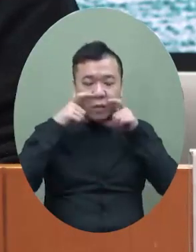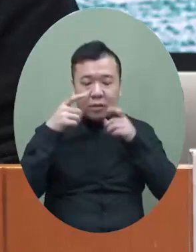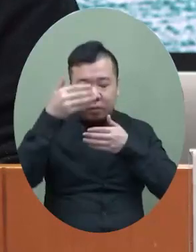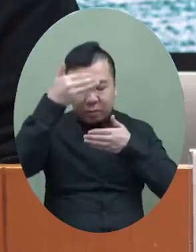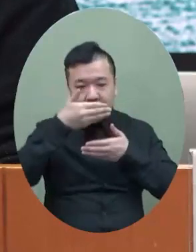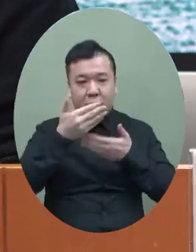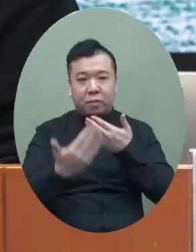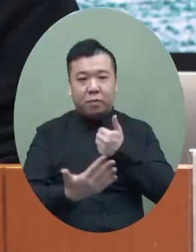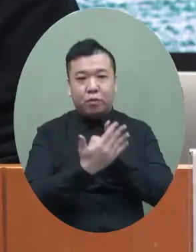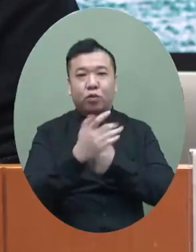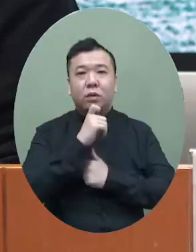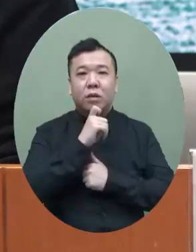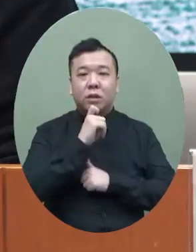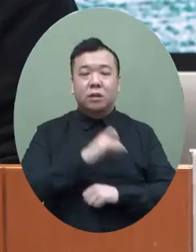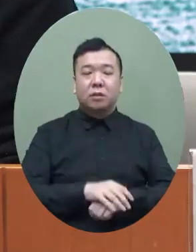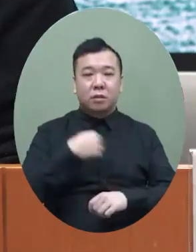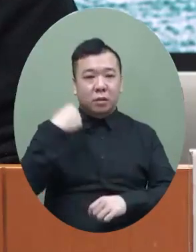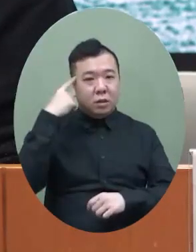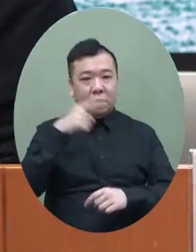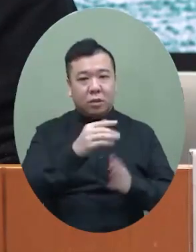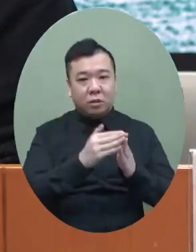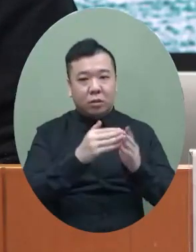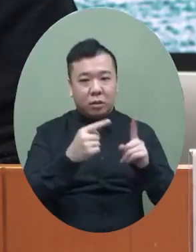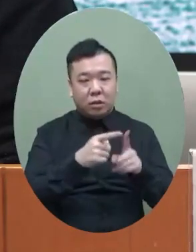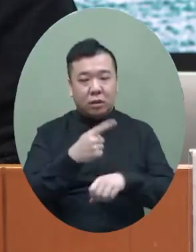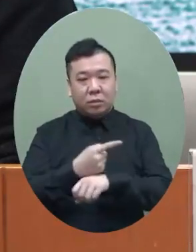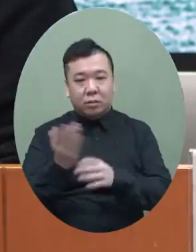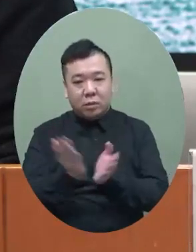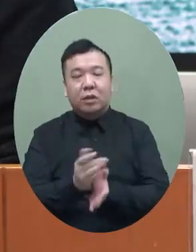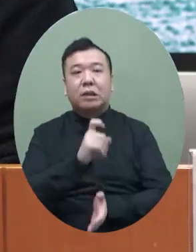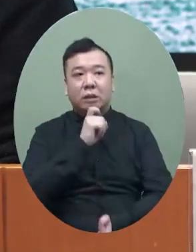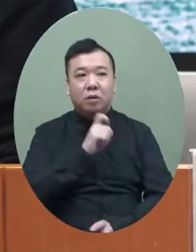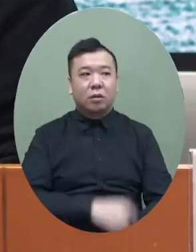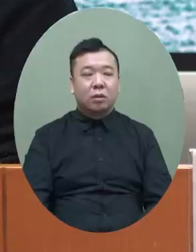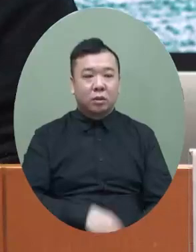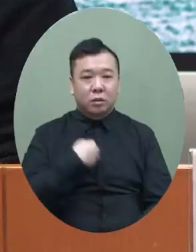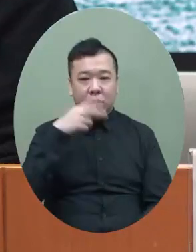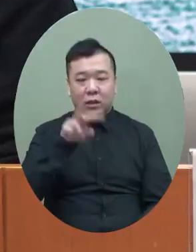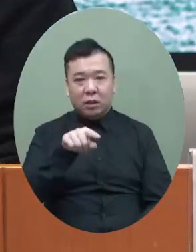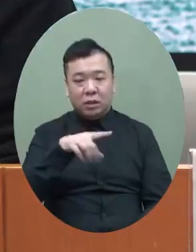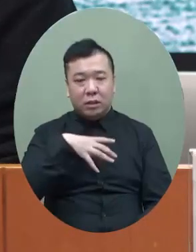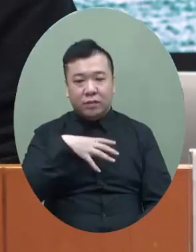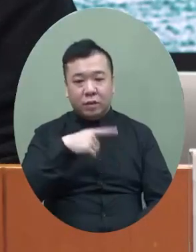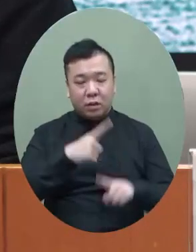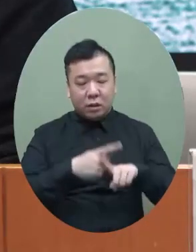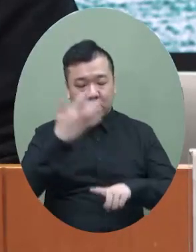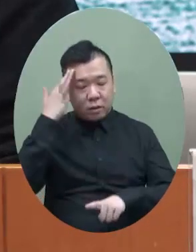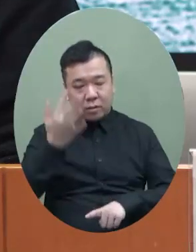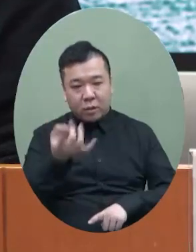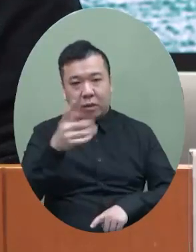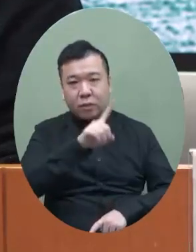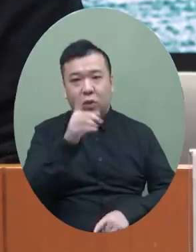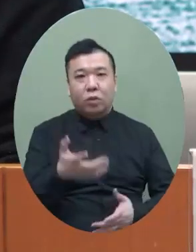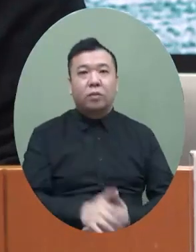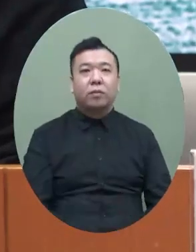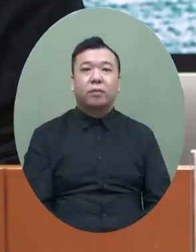護裝備嘅。咁我哋知道咧，佢都有屋企人咧係初步確診啦。咁我哋都會睇翻情況，睇翻佢即係個源頭會係喺邊度。